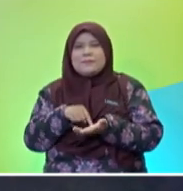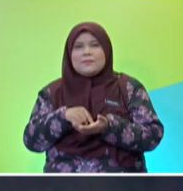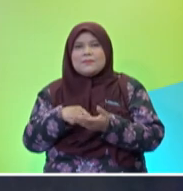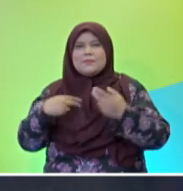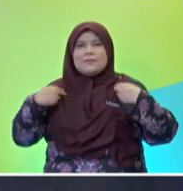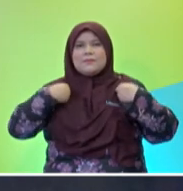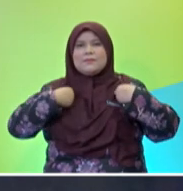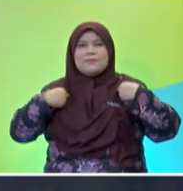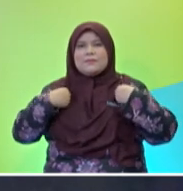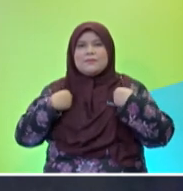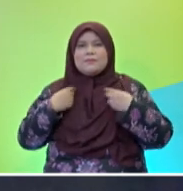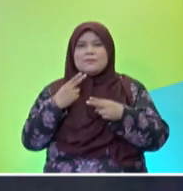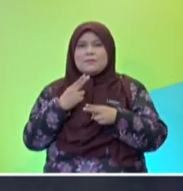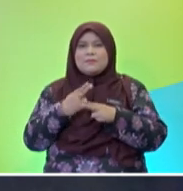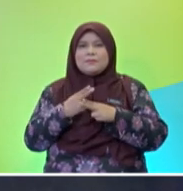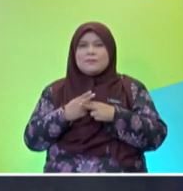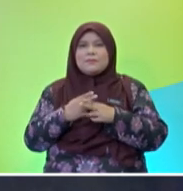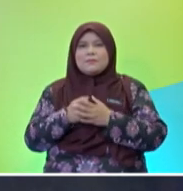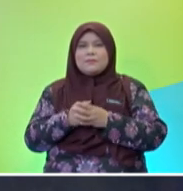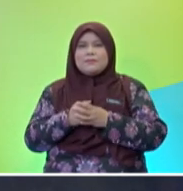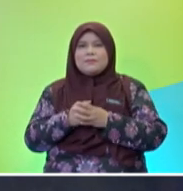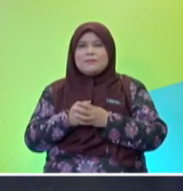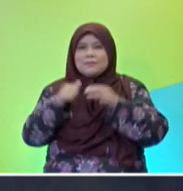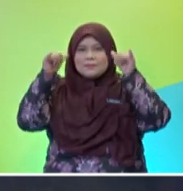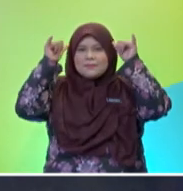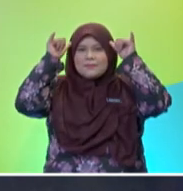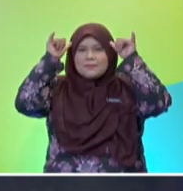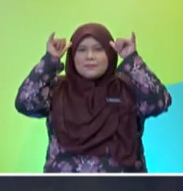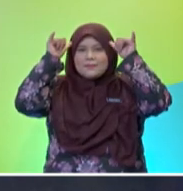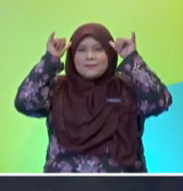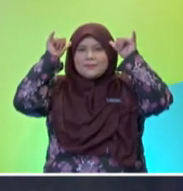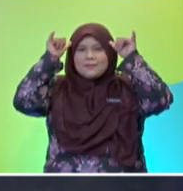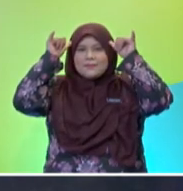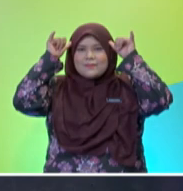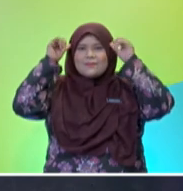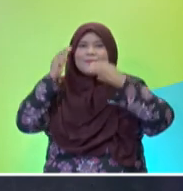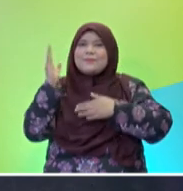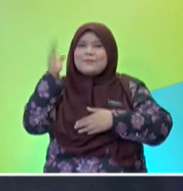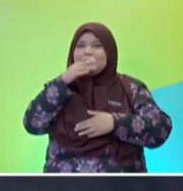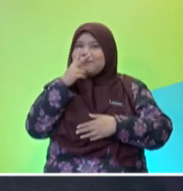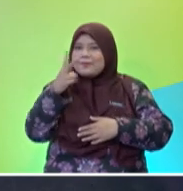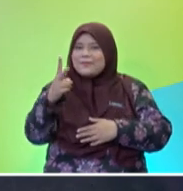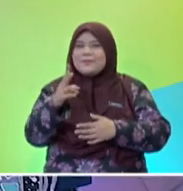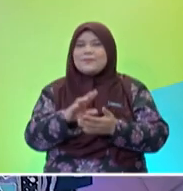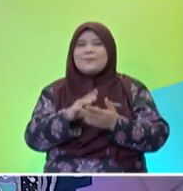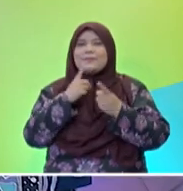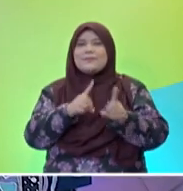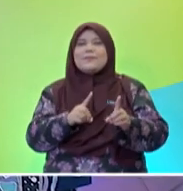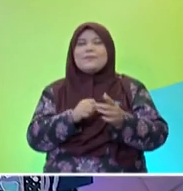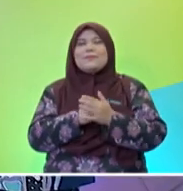yang diberi nama lembu lembu jangan kita tengok jawabannya